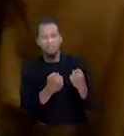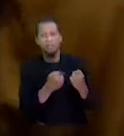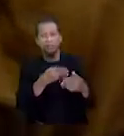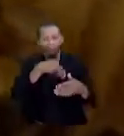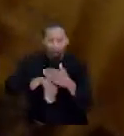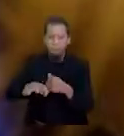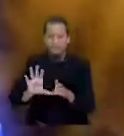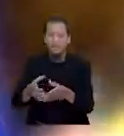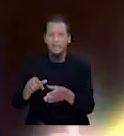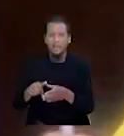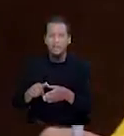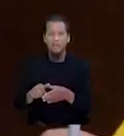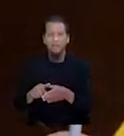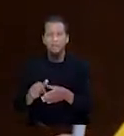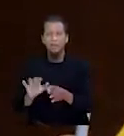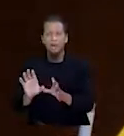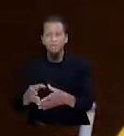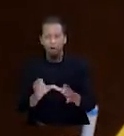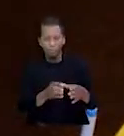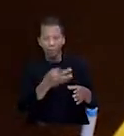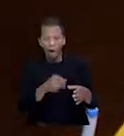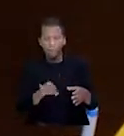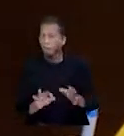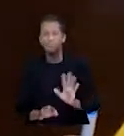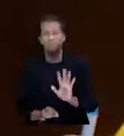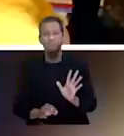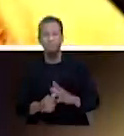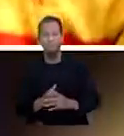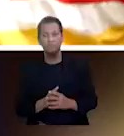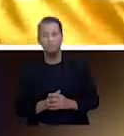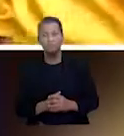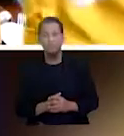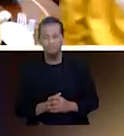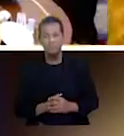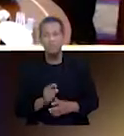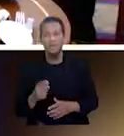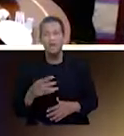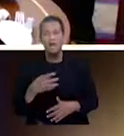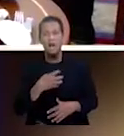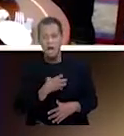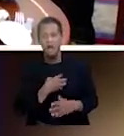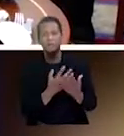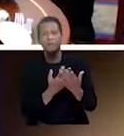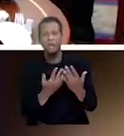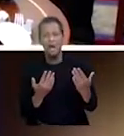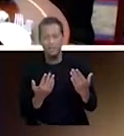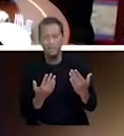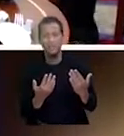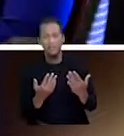dan hak kedaulatan. Jangan sampai ada hak rakyat dalam kehidupan demokrasi ini yang